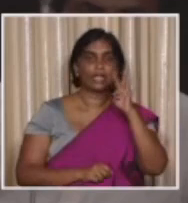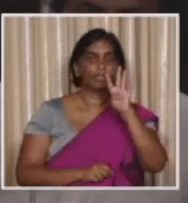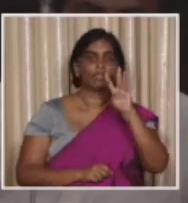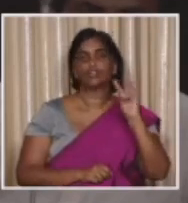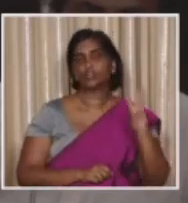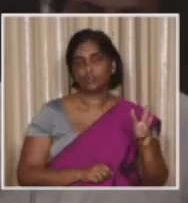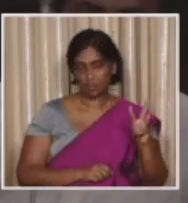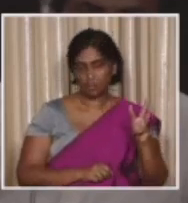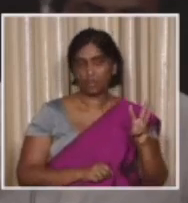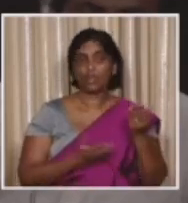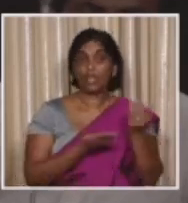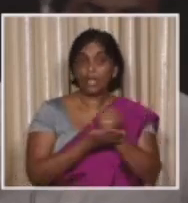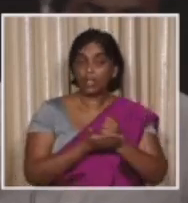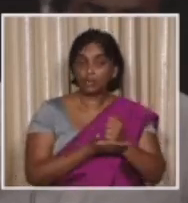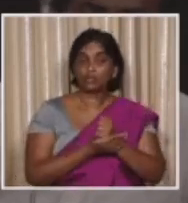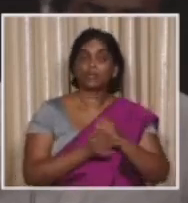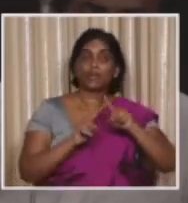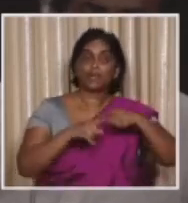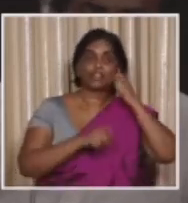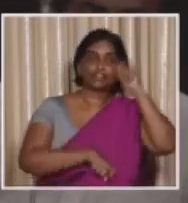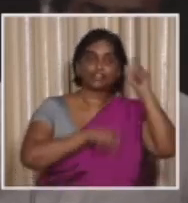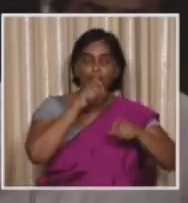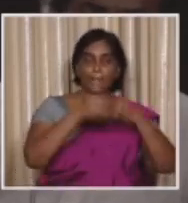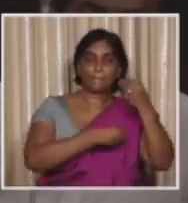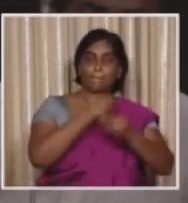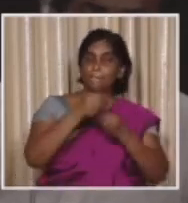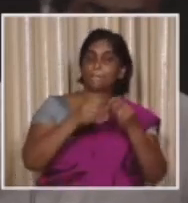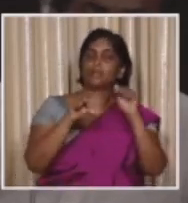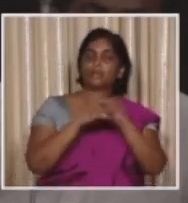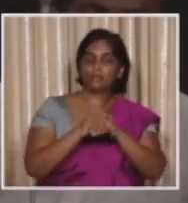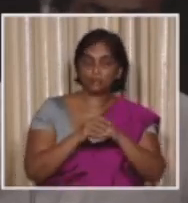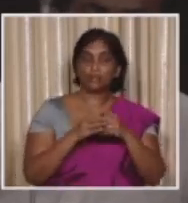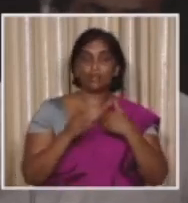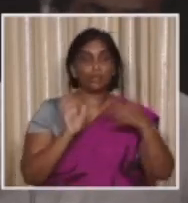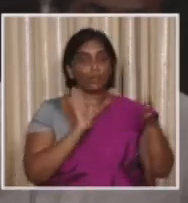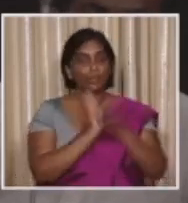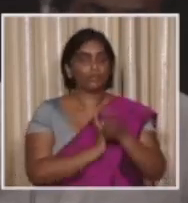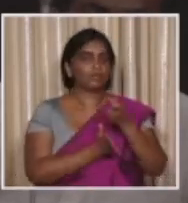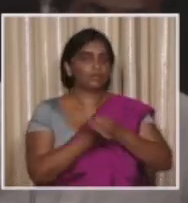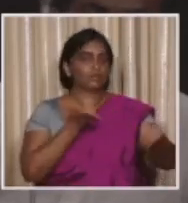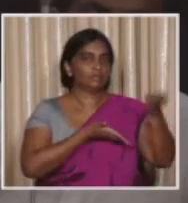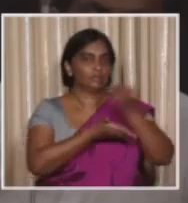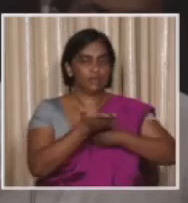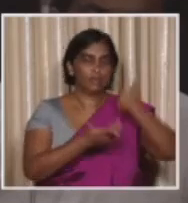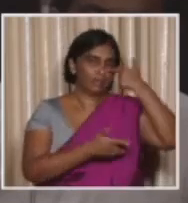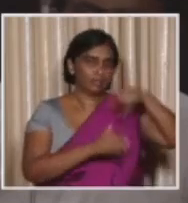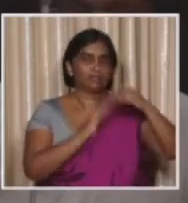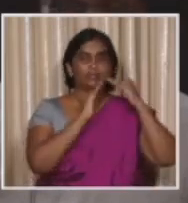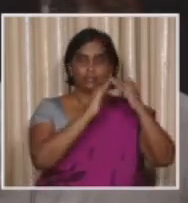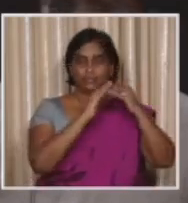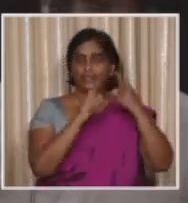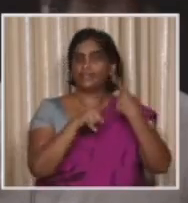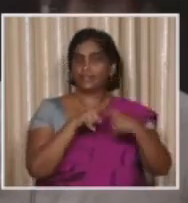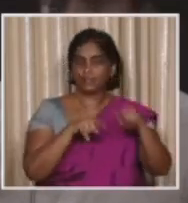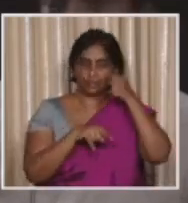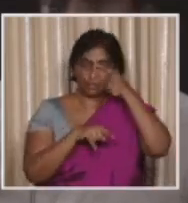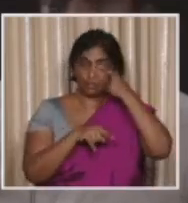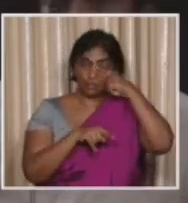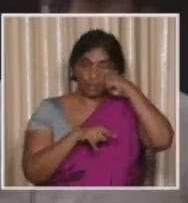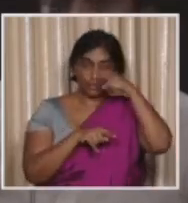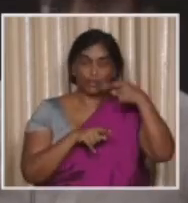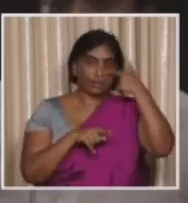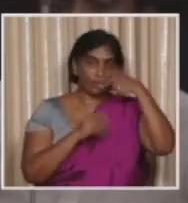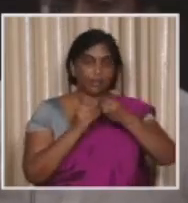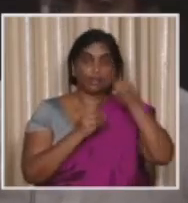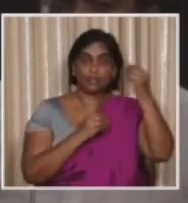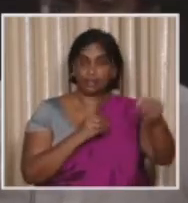243යි. ඊතුරු ඔක්කොම තියෙන වෙනත් පුද්ගලයෝ ආයෝජනය කරලා අපිත් එක්ක ගිවිසුම් ගත වෙලා තියෙන පෙරවුම්හල් විතරයි. ඒ පෙරවුම්හල් වලට අපිට ඉන්ධන